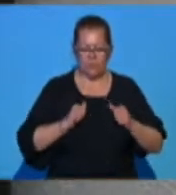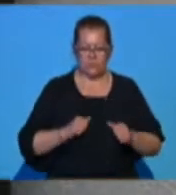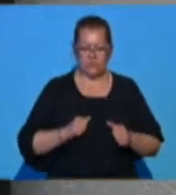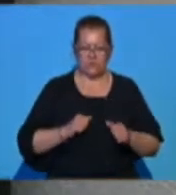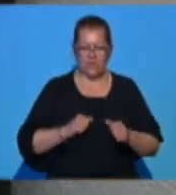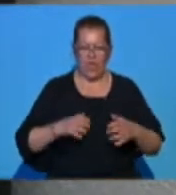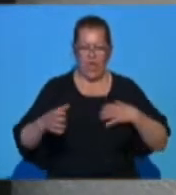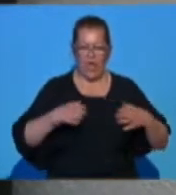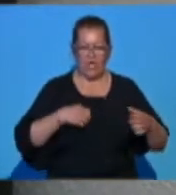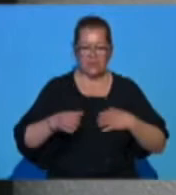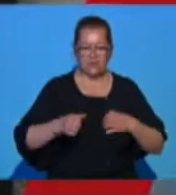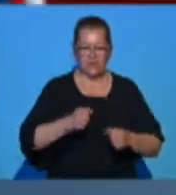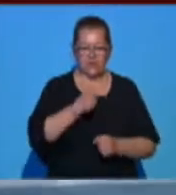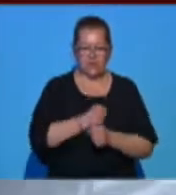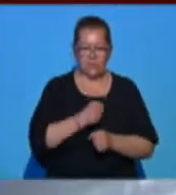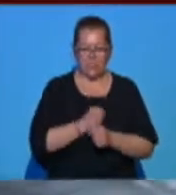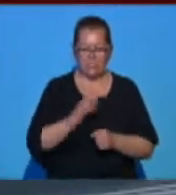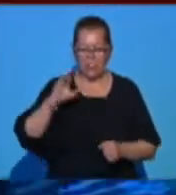Corneti din Craiova.